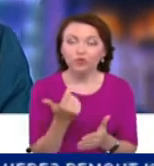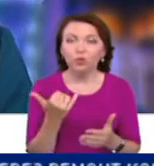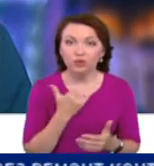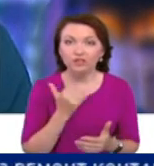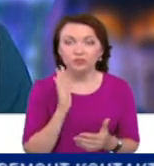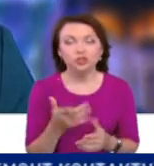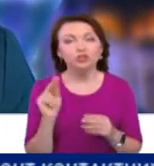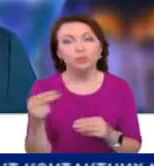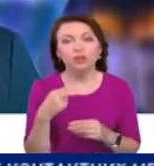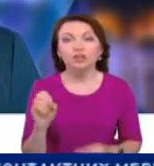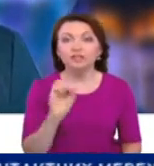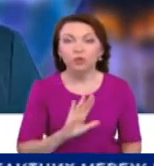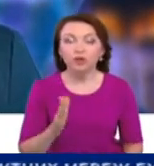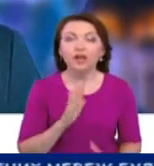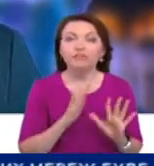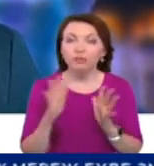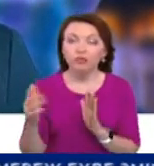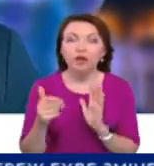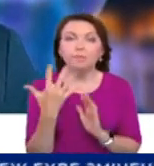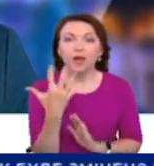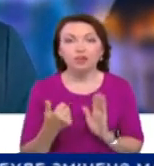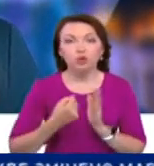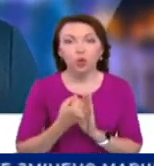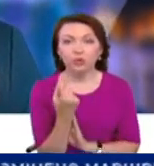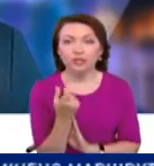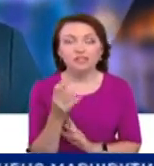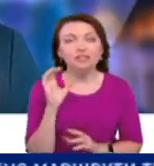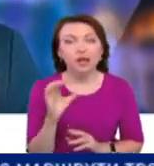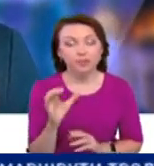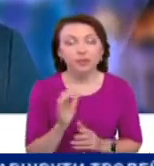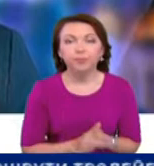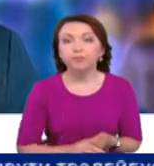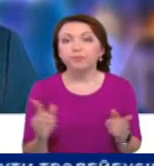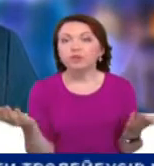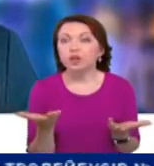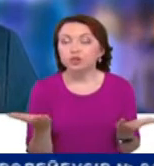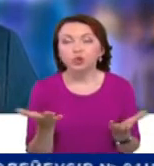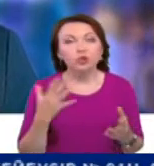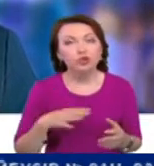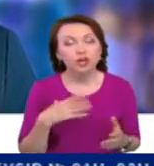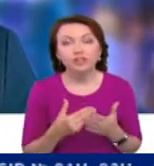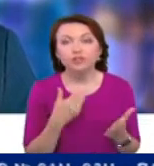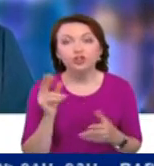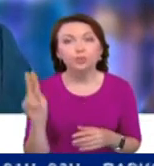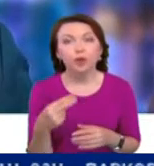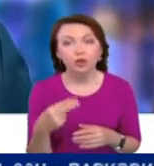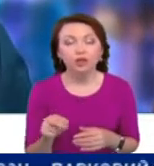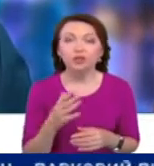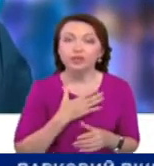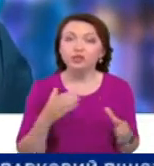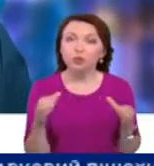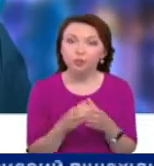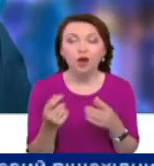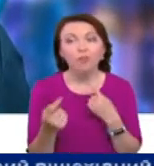Європи. Відбуватиметься він з 5 по 11 серпня. Про те, чого чекати від чемпіонату та нашої команди,